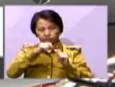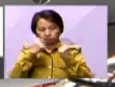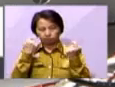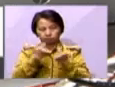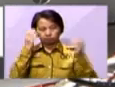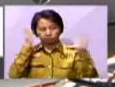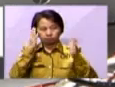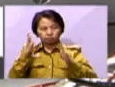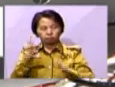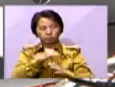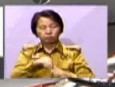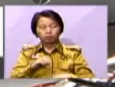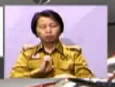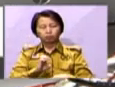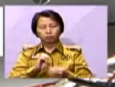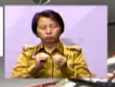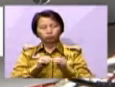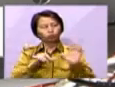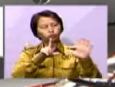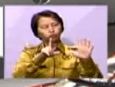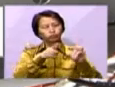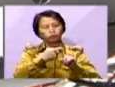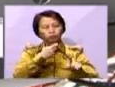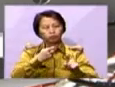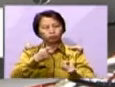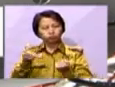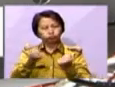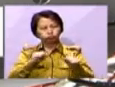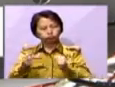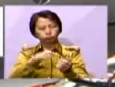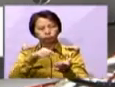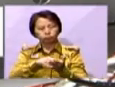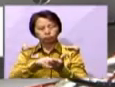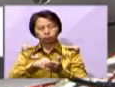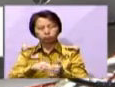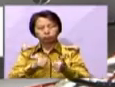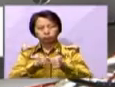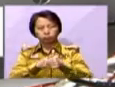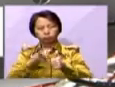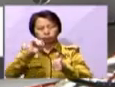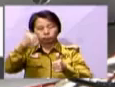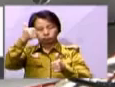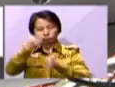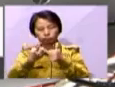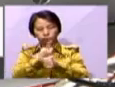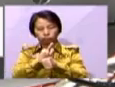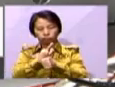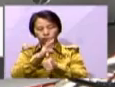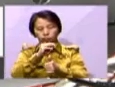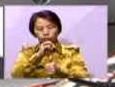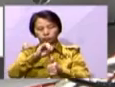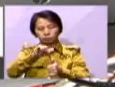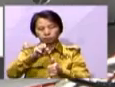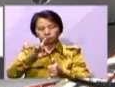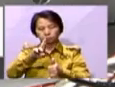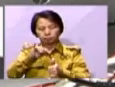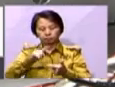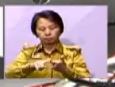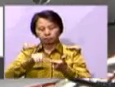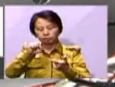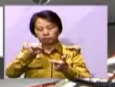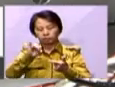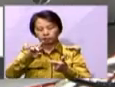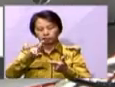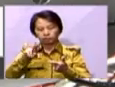negara sekaligus emas ke-7 dari acara tempur ini. Antara penyumbangnya juara dunia Muhammad Al-Jufri Jamari dan Siti